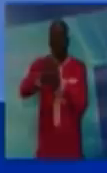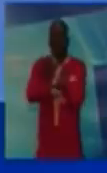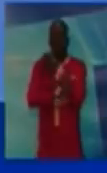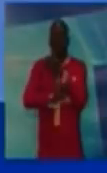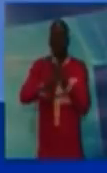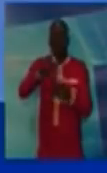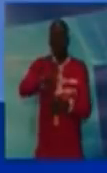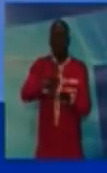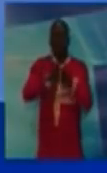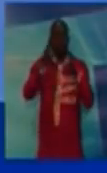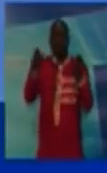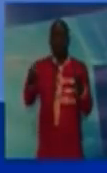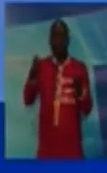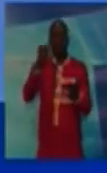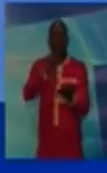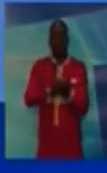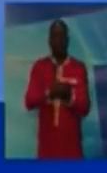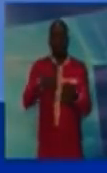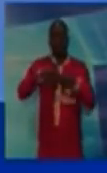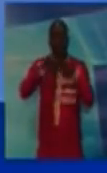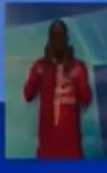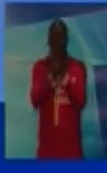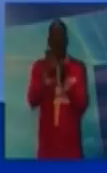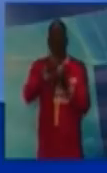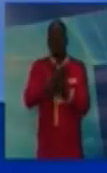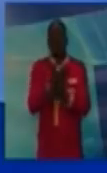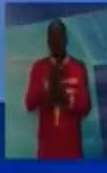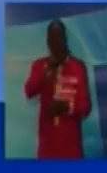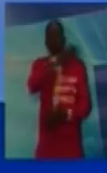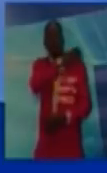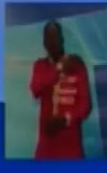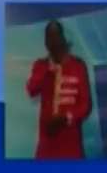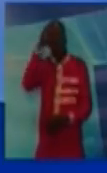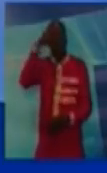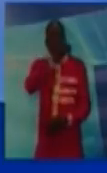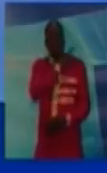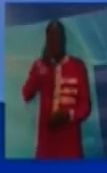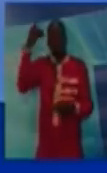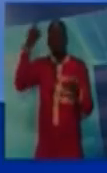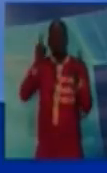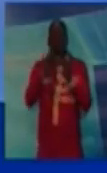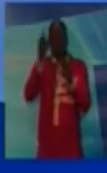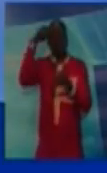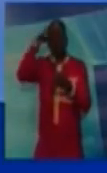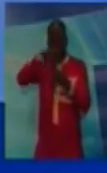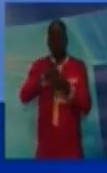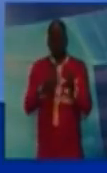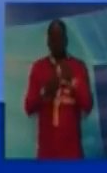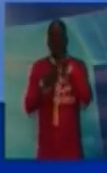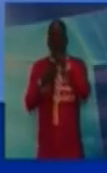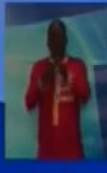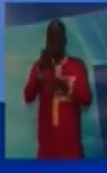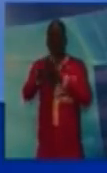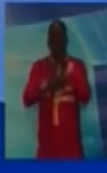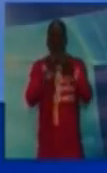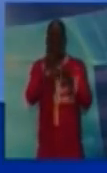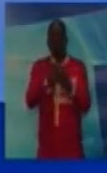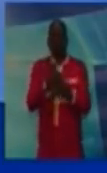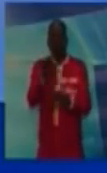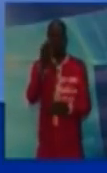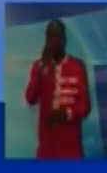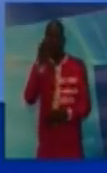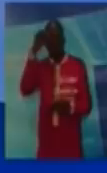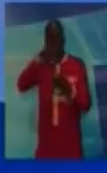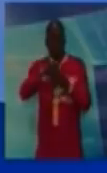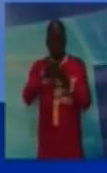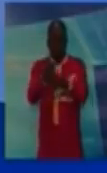que nous ouvrons cette édition entre le chef de la diplomatie burkinabé et le représentant de l'Organisation mondiale pour l'alimentation